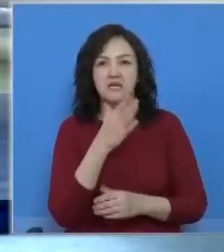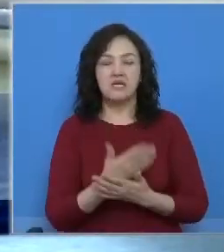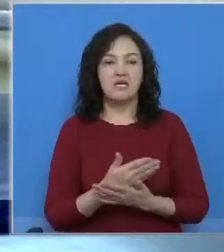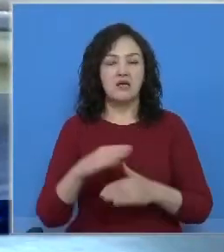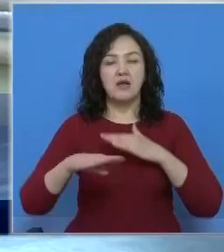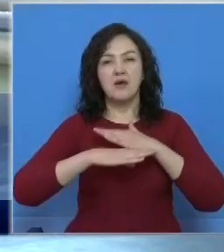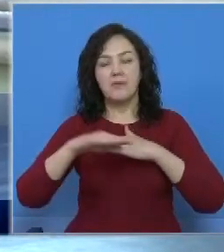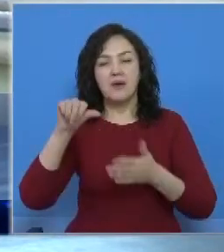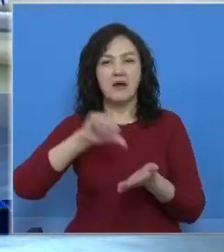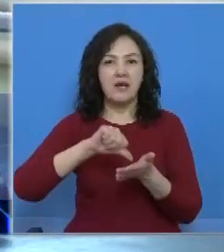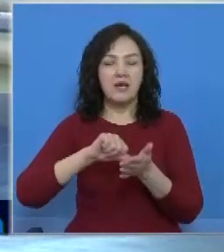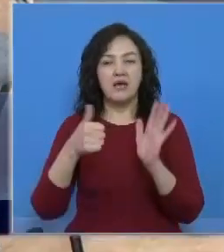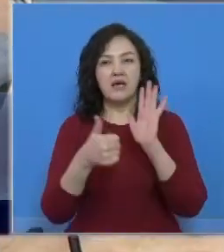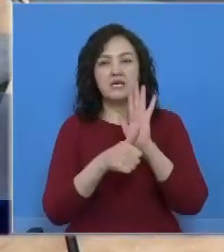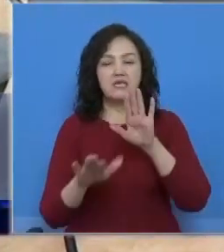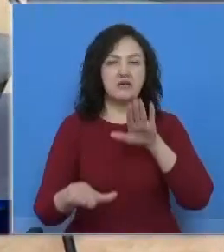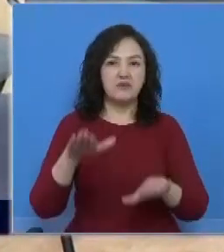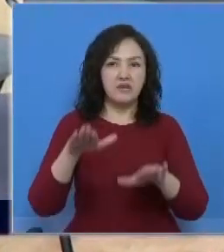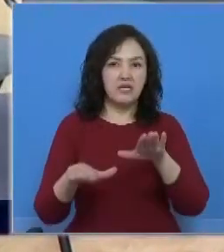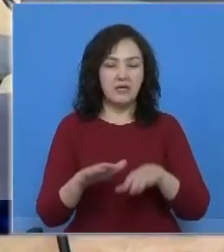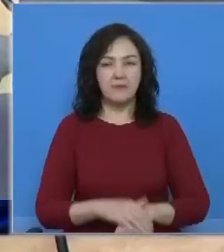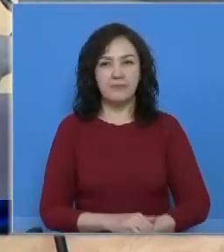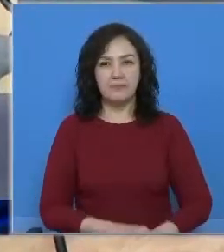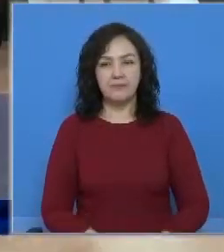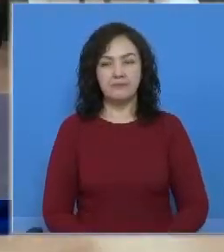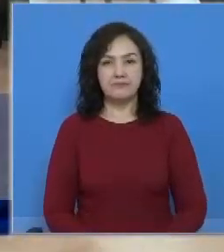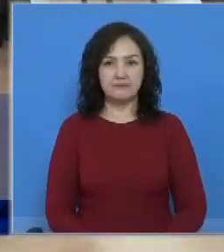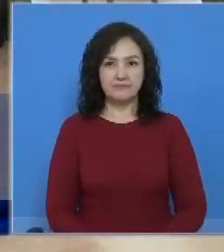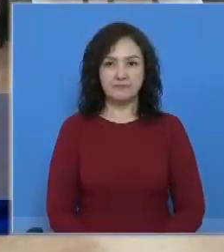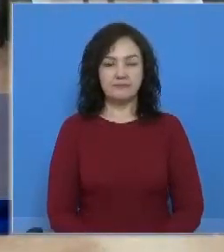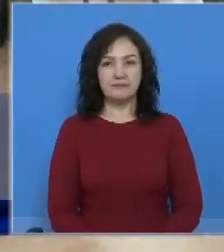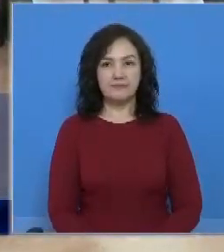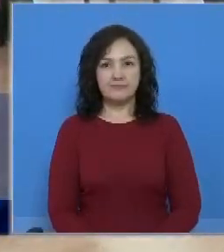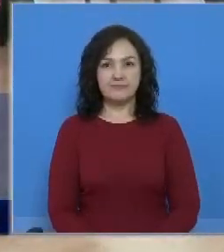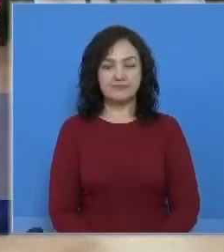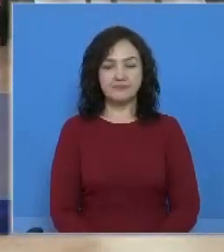на ринг пары вышли в шести весовых категориях Инкара карашаева бахытжанидыгиев телекана